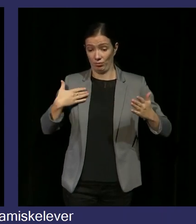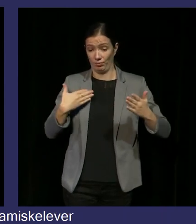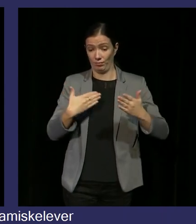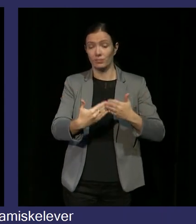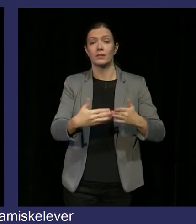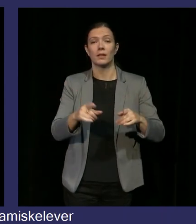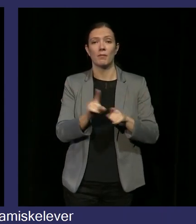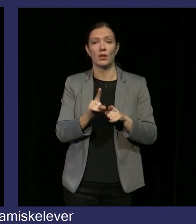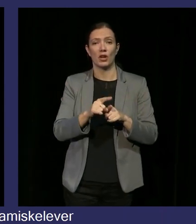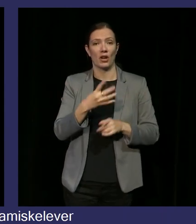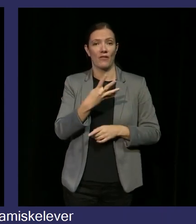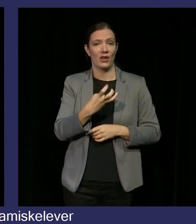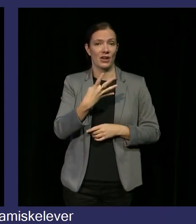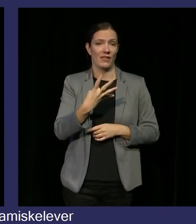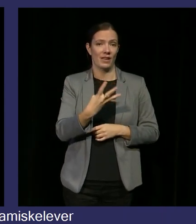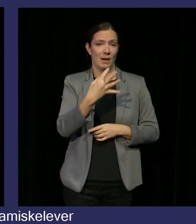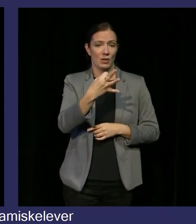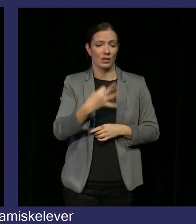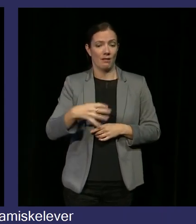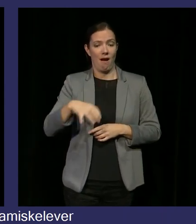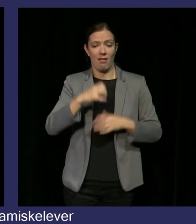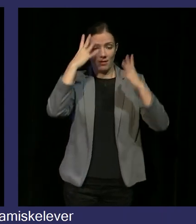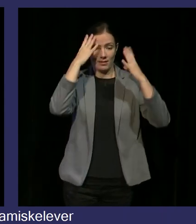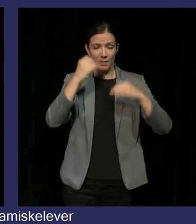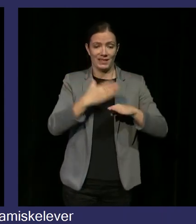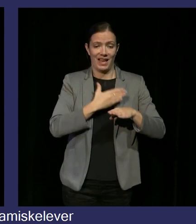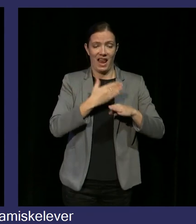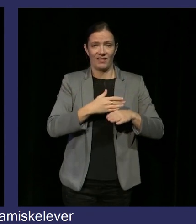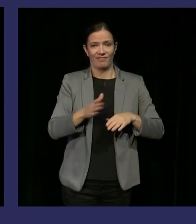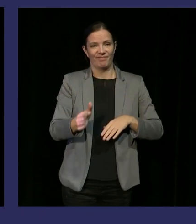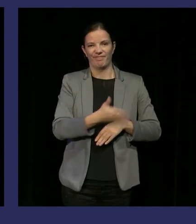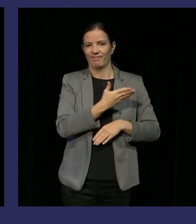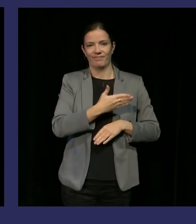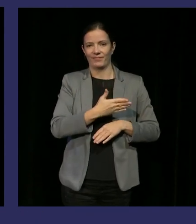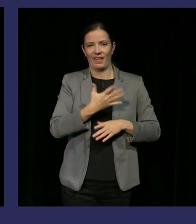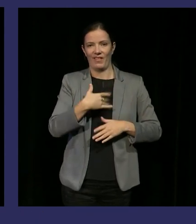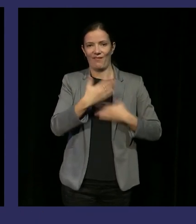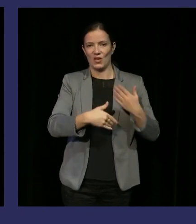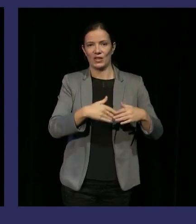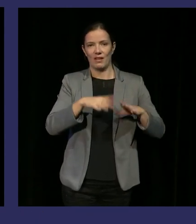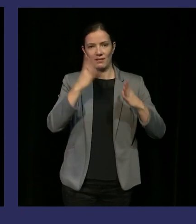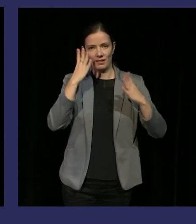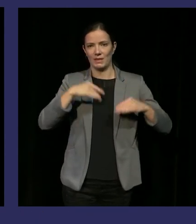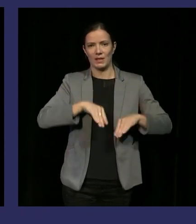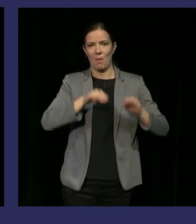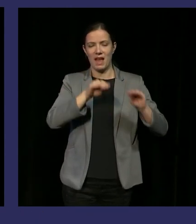slik at 44% av alle samiske elever slutter med samisk opplæring.